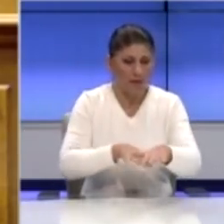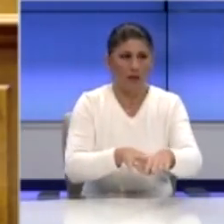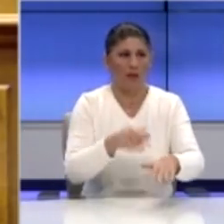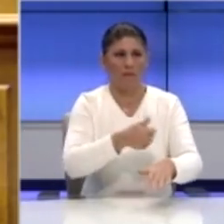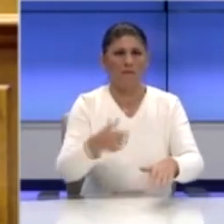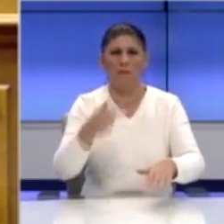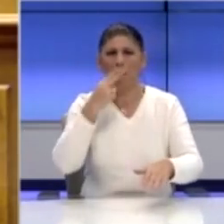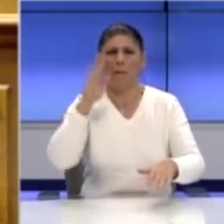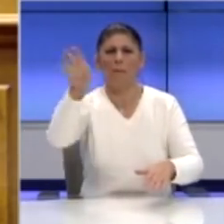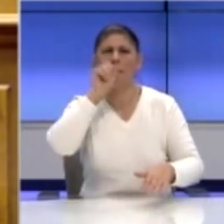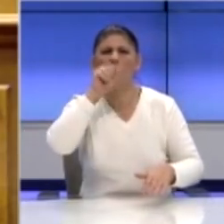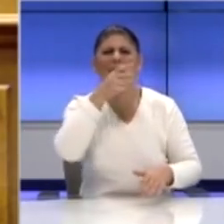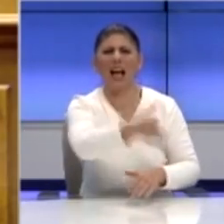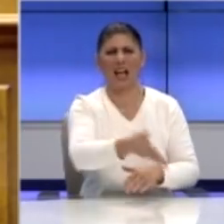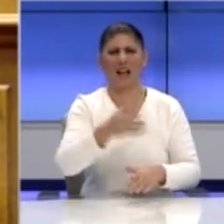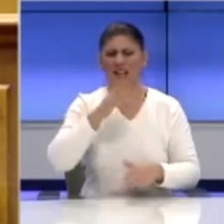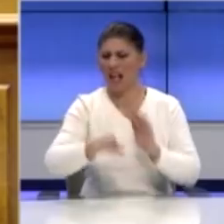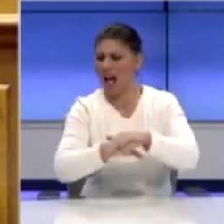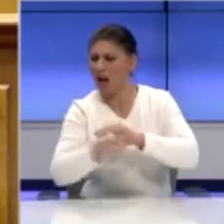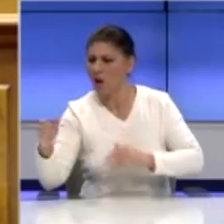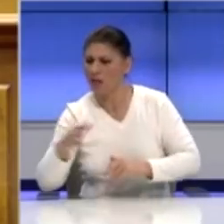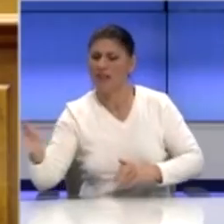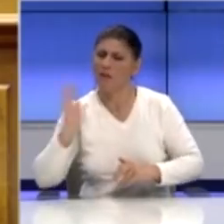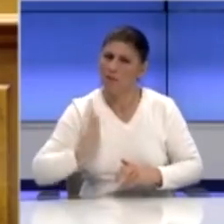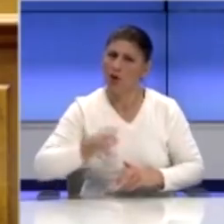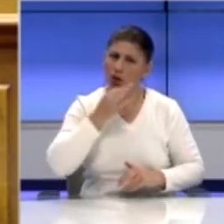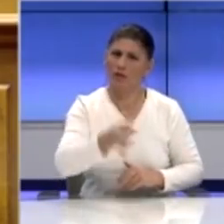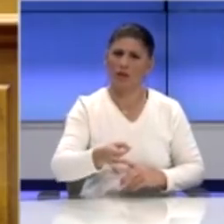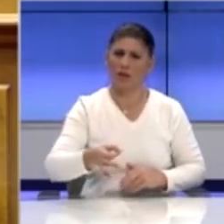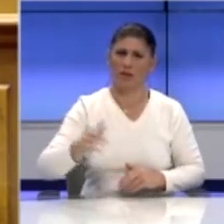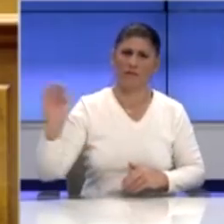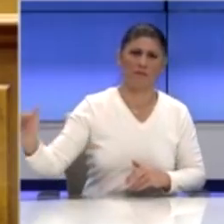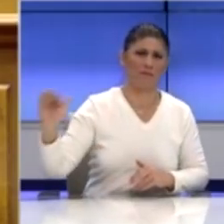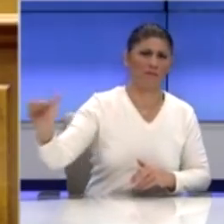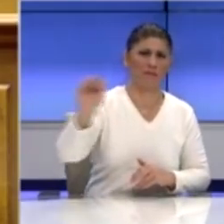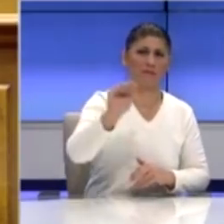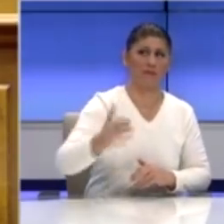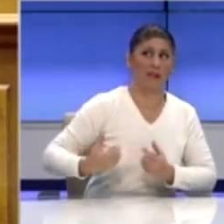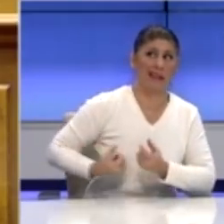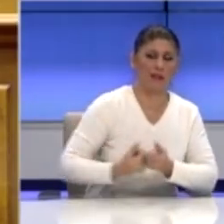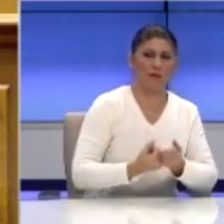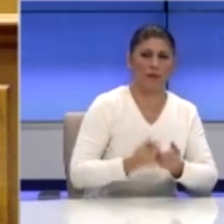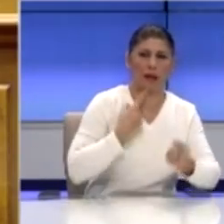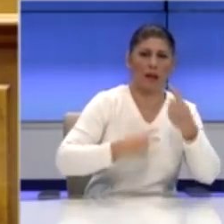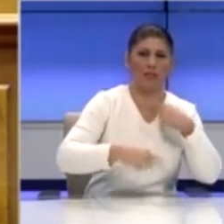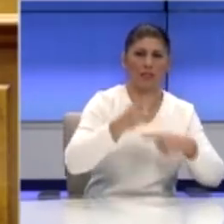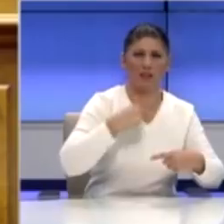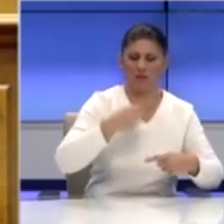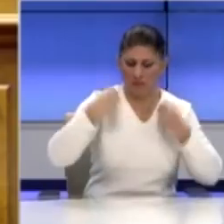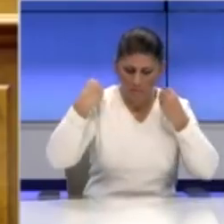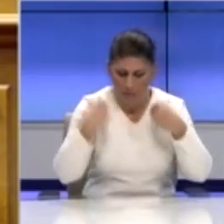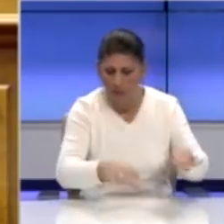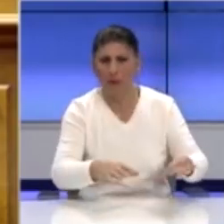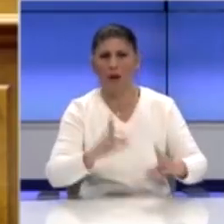ακροδεξιά φασιστοειδή παπαγαλάκια σας μπορούν να αναπαράγουν επιστρατεύσατε. Για να δικαιολογήσατε την